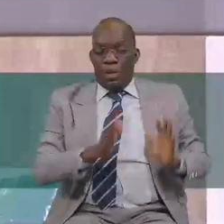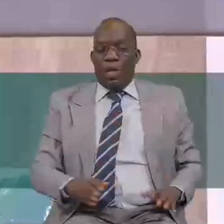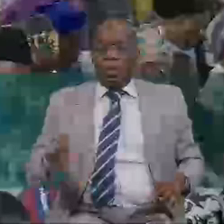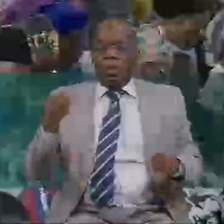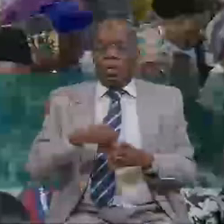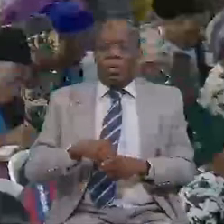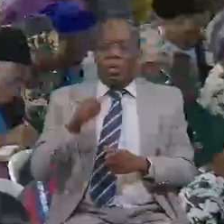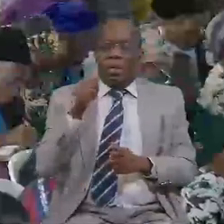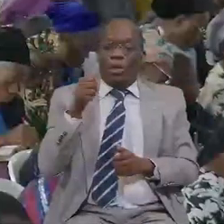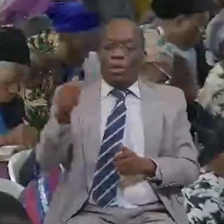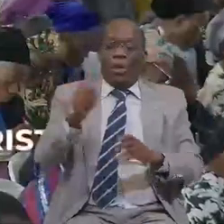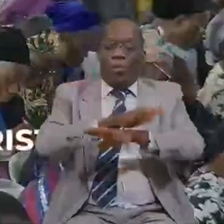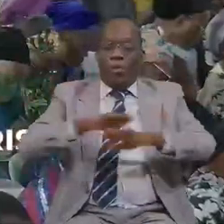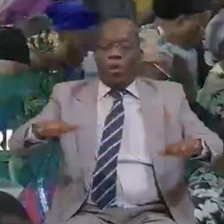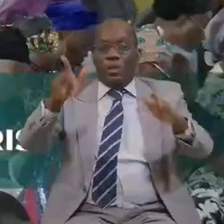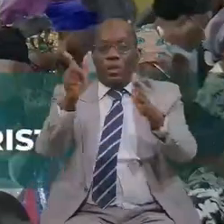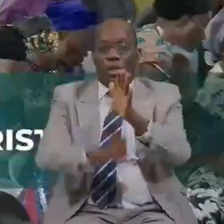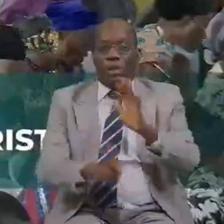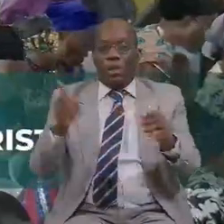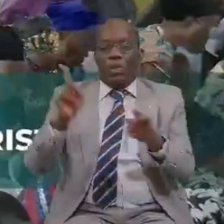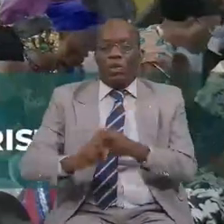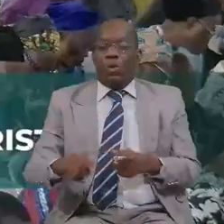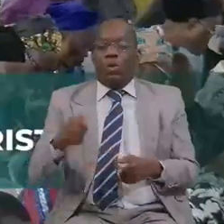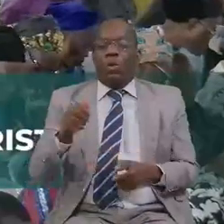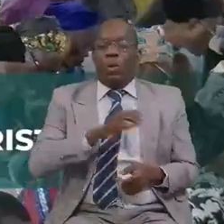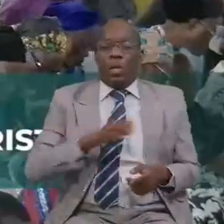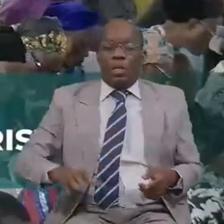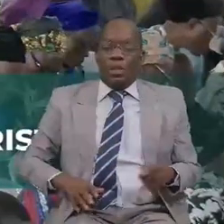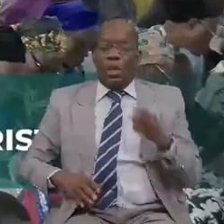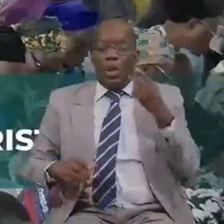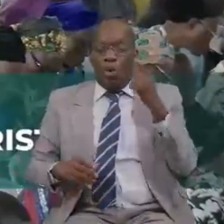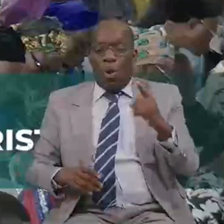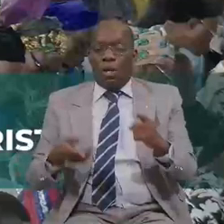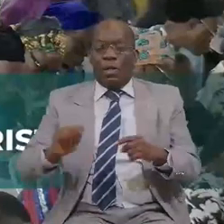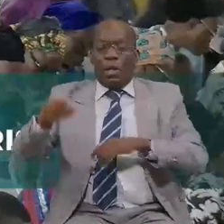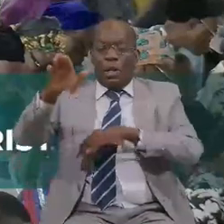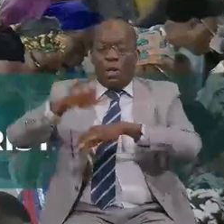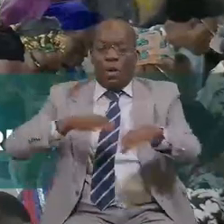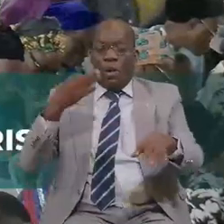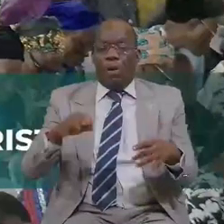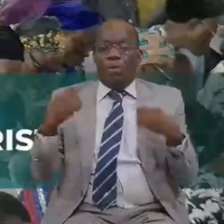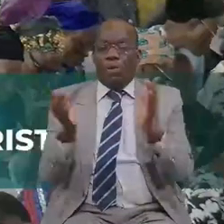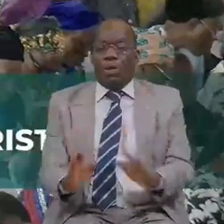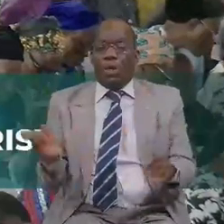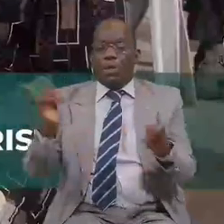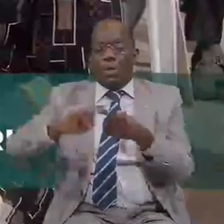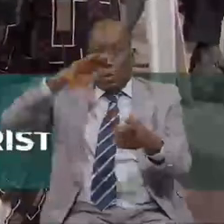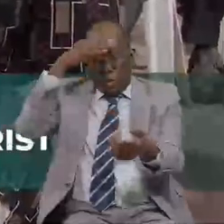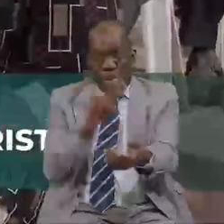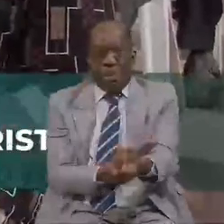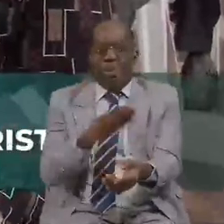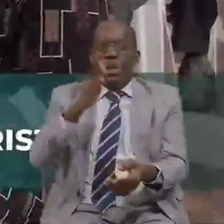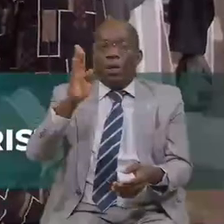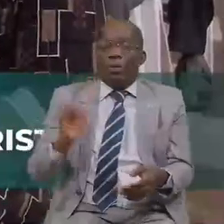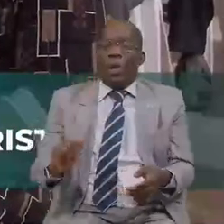Le premier élément dans le premier point, c'est l'appel des pécheurs à la filiation par Christ. En Marc